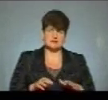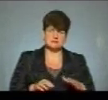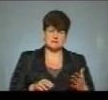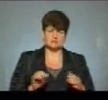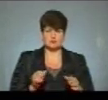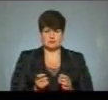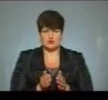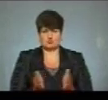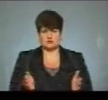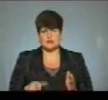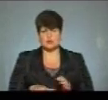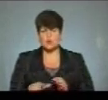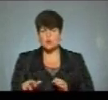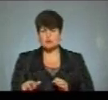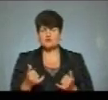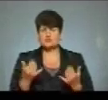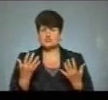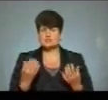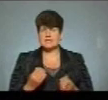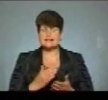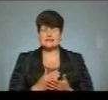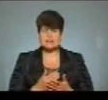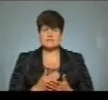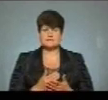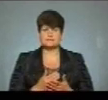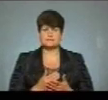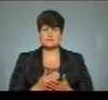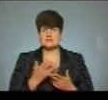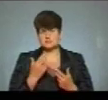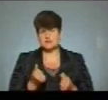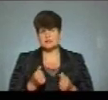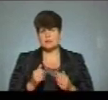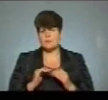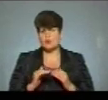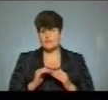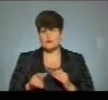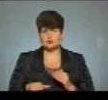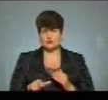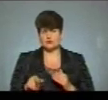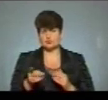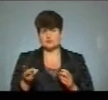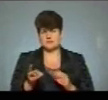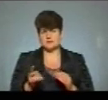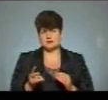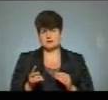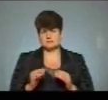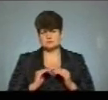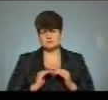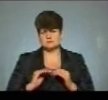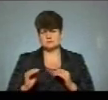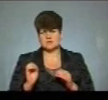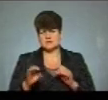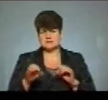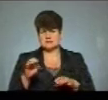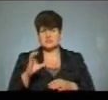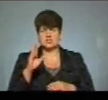чуть-чуть розширити дорогу. Но на сьогоднішній день є звичайна польова дорога, на яку просто треба встелити щебінь і відсів,